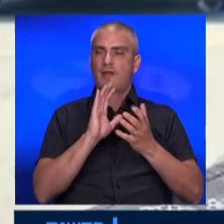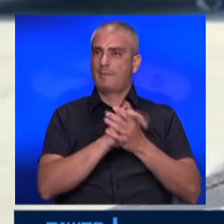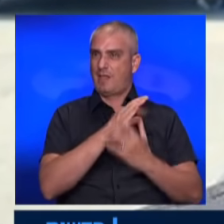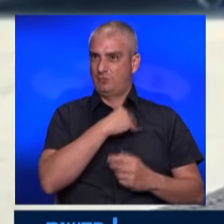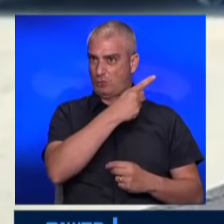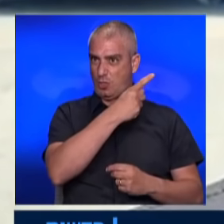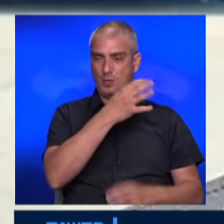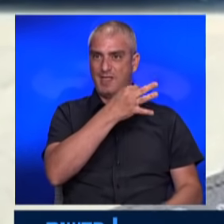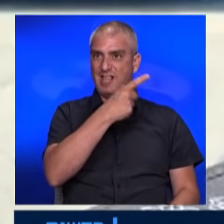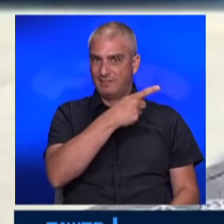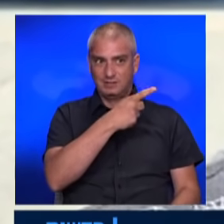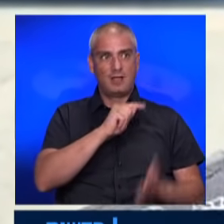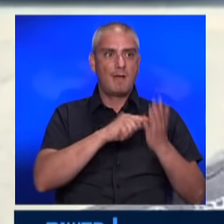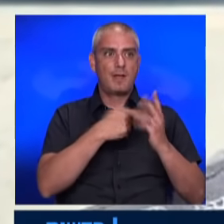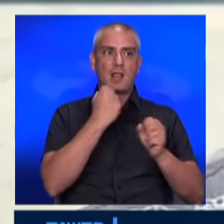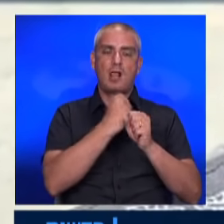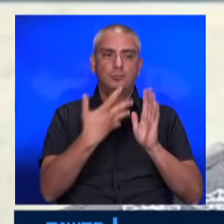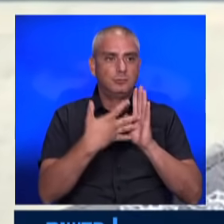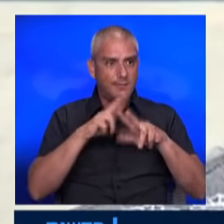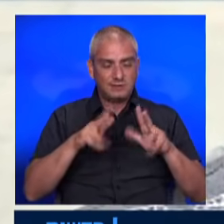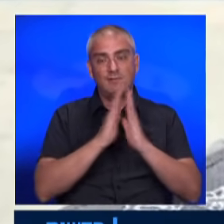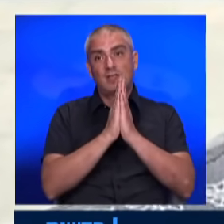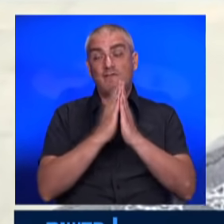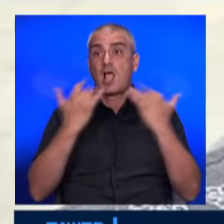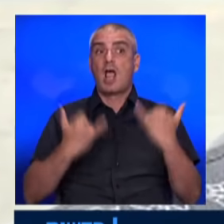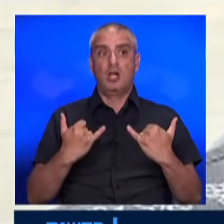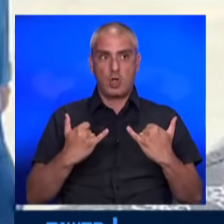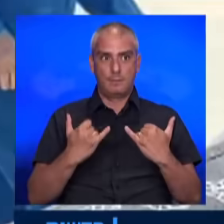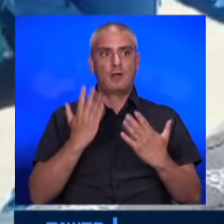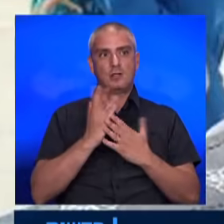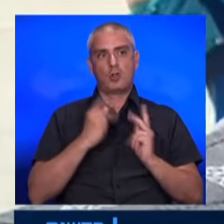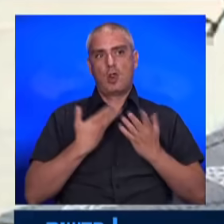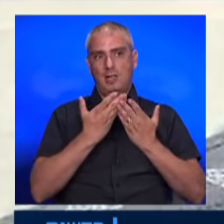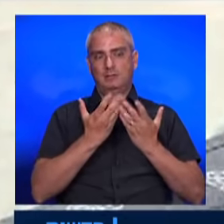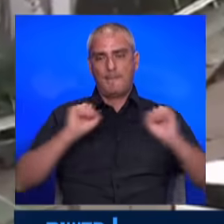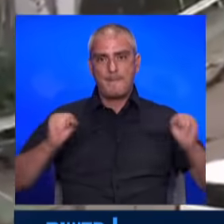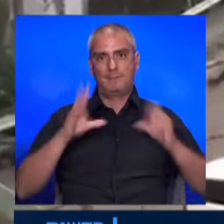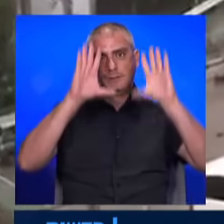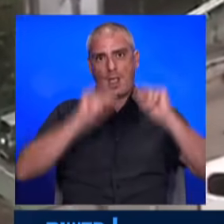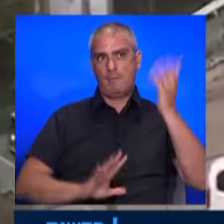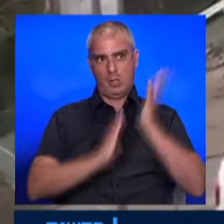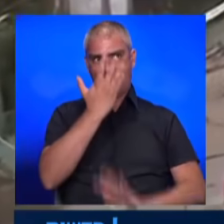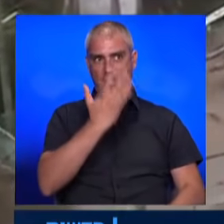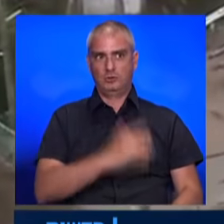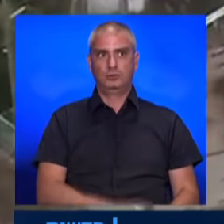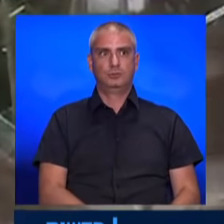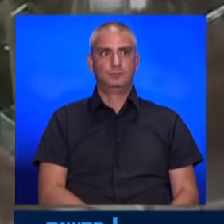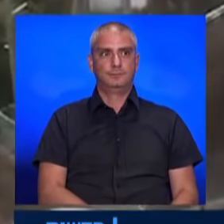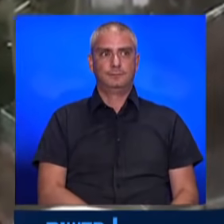הקפריסאים במטרה לבצע הערכת מצב ובתקווה שעוד היום אנחנו נוכל לסייע להם במאמצי הכיבוי.